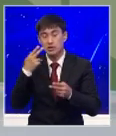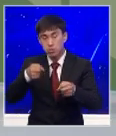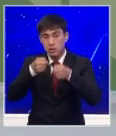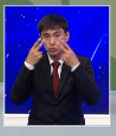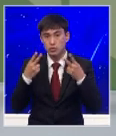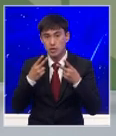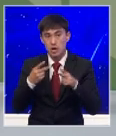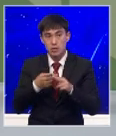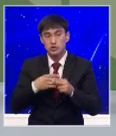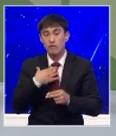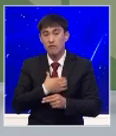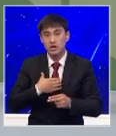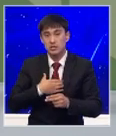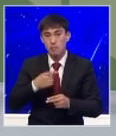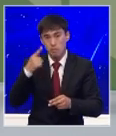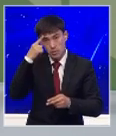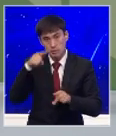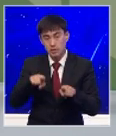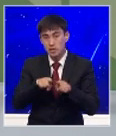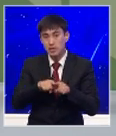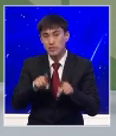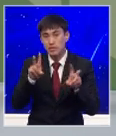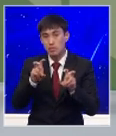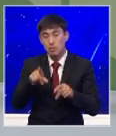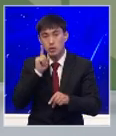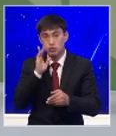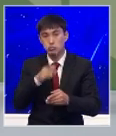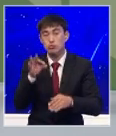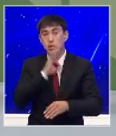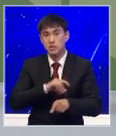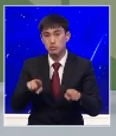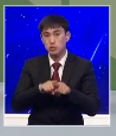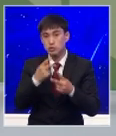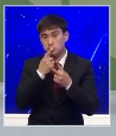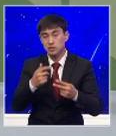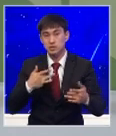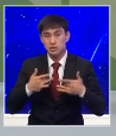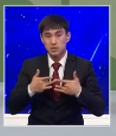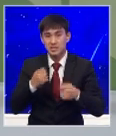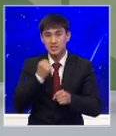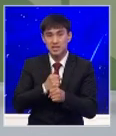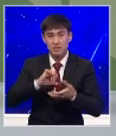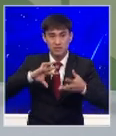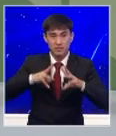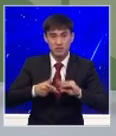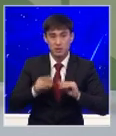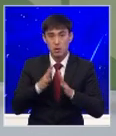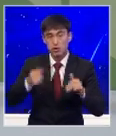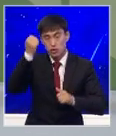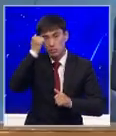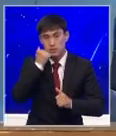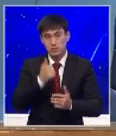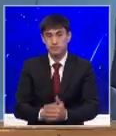проснулся это очень важно поднимать такие темы думаю для молодежи будет полезно посмотреть такой спектакль и сделать выводы Большое